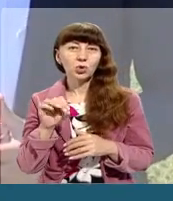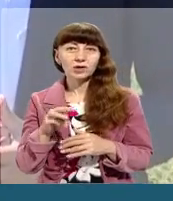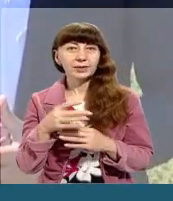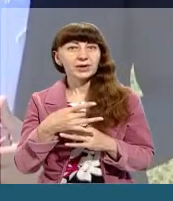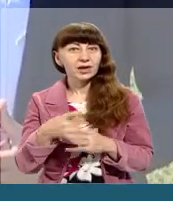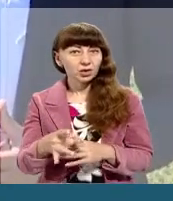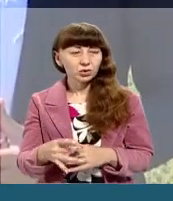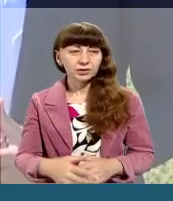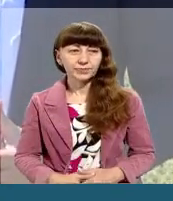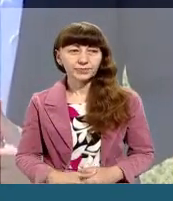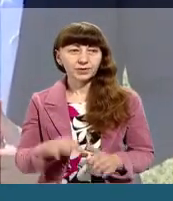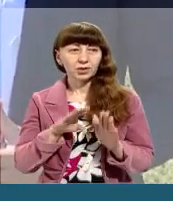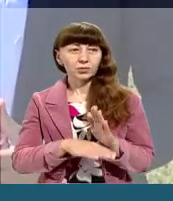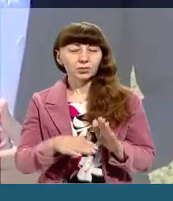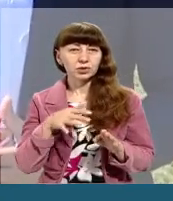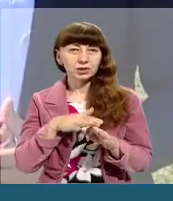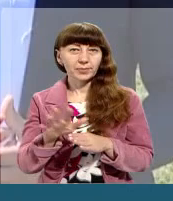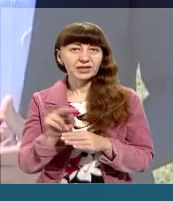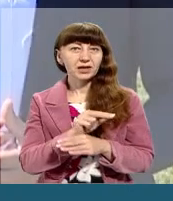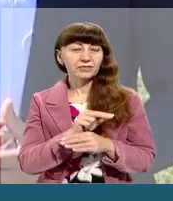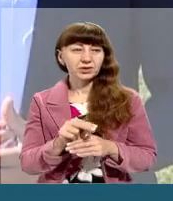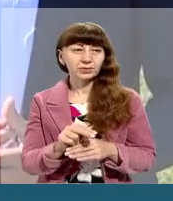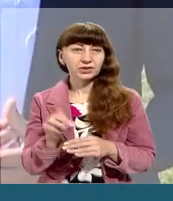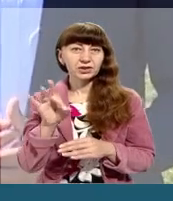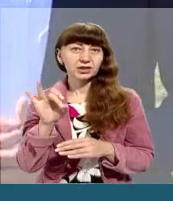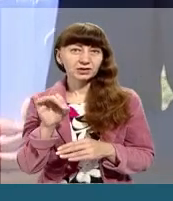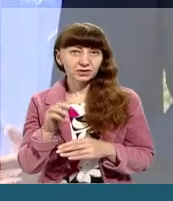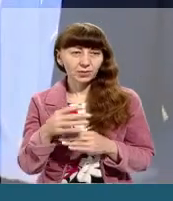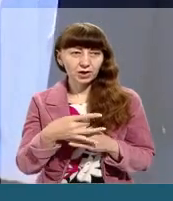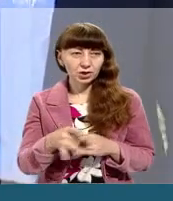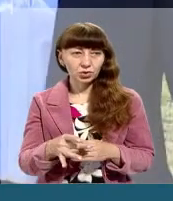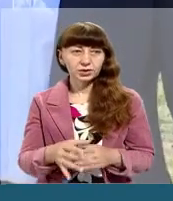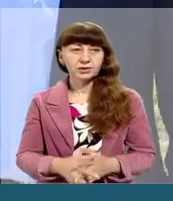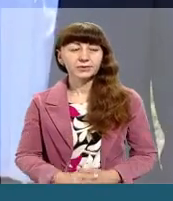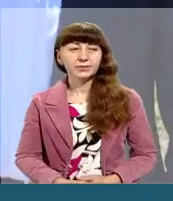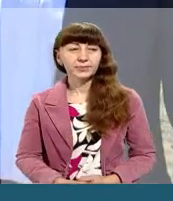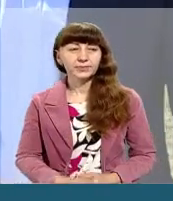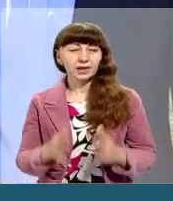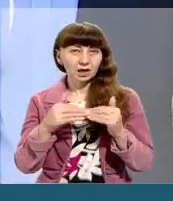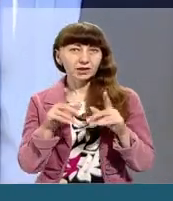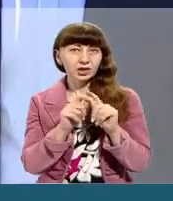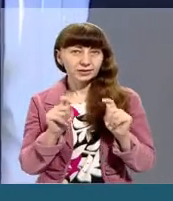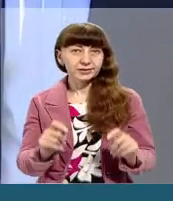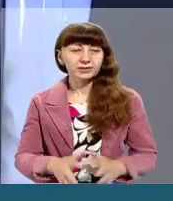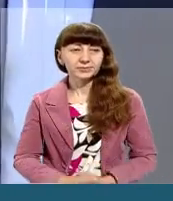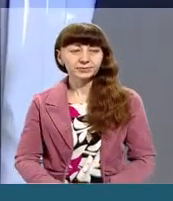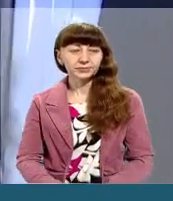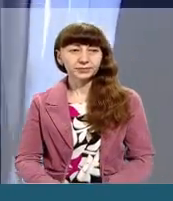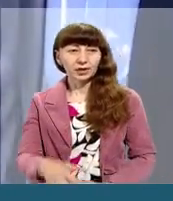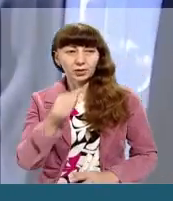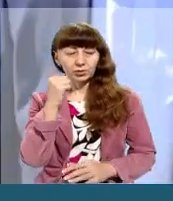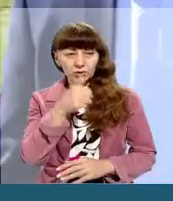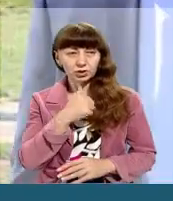районе. После капитального ремонта в Денисовском районе лагерь открыт. Ну и в